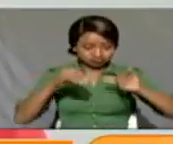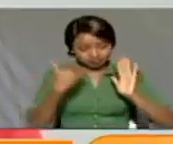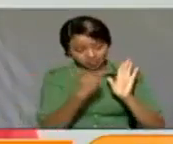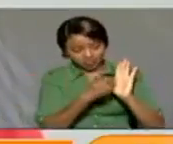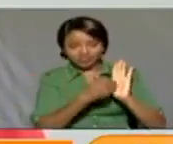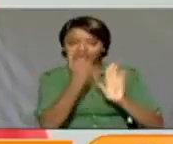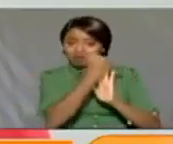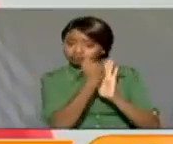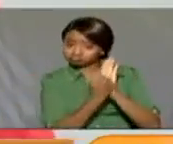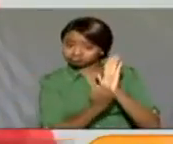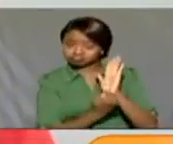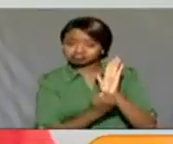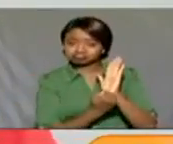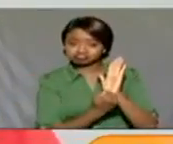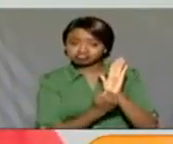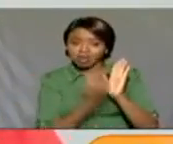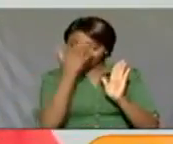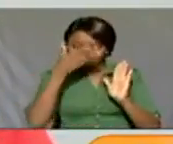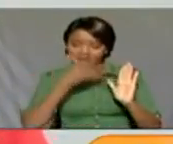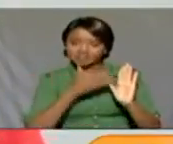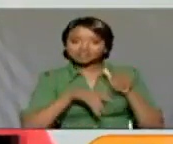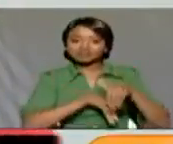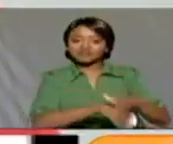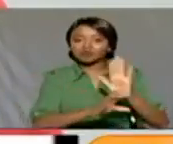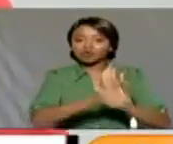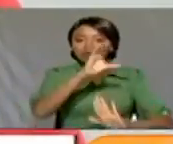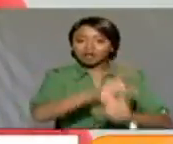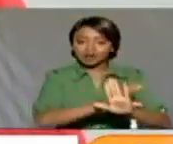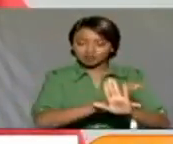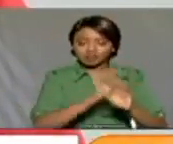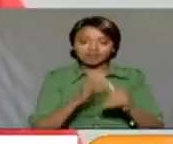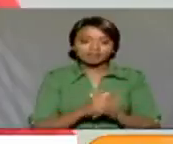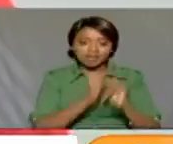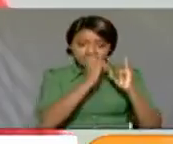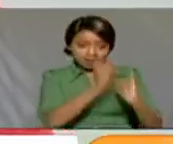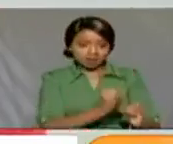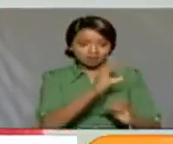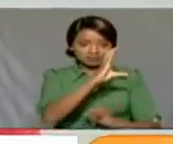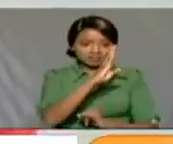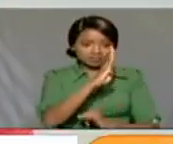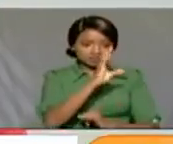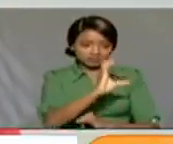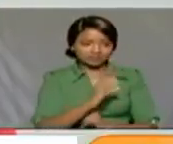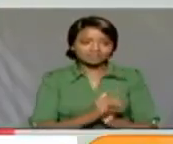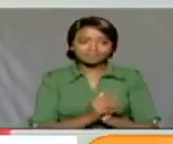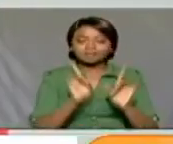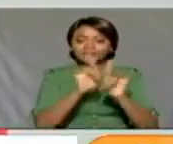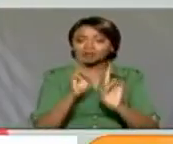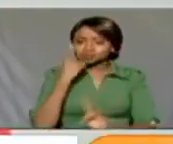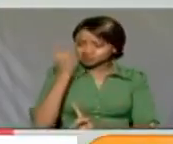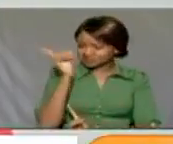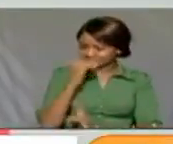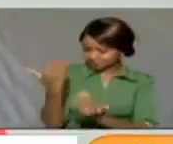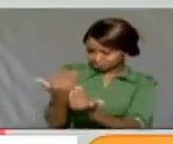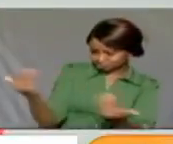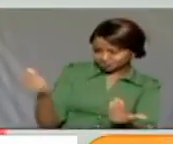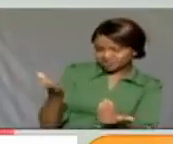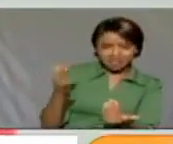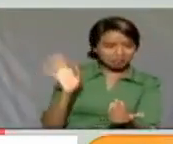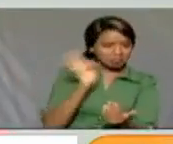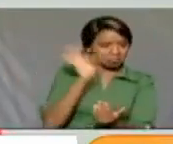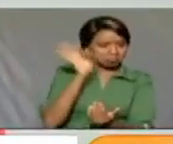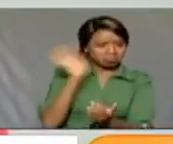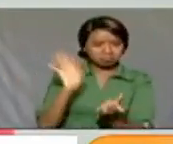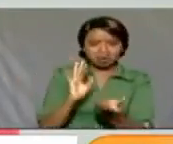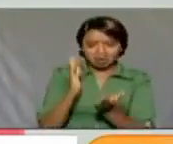the spirit of SIMPC, because that is where we are nurturing the danfons of tomorrow. You have seen our children are very well coordinated